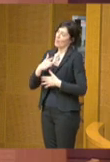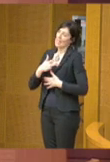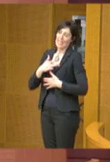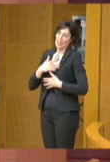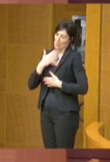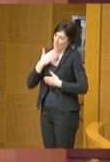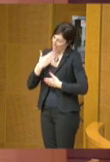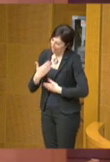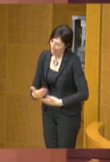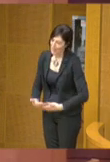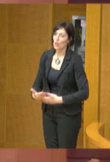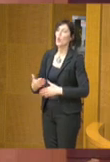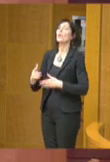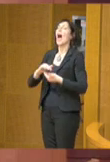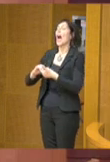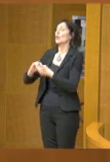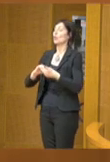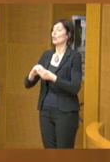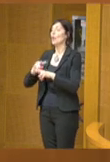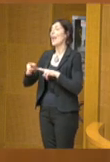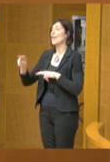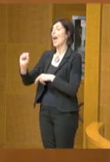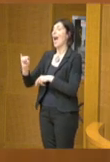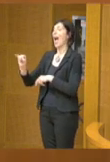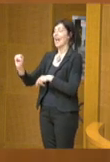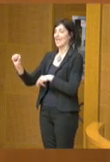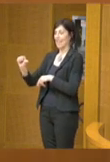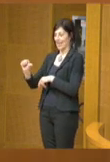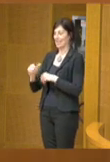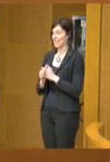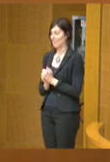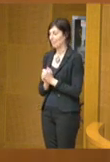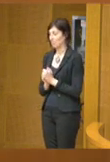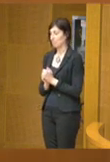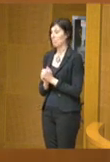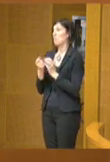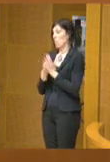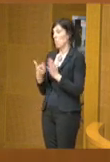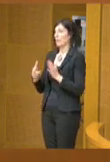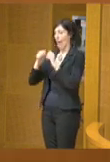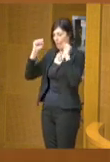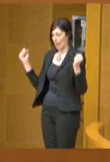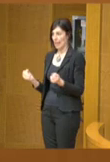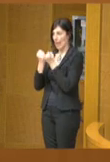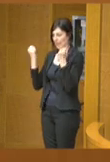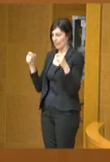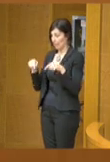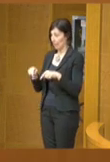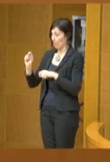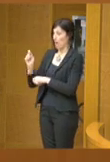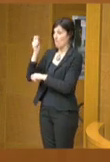dell'Associazione Nazionale, dell'AIAS, per questa importante iniziativa, importante